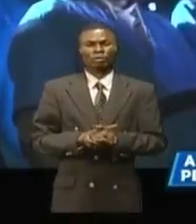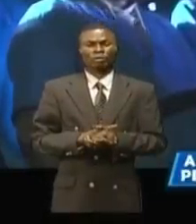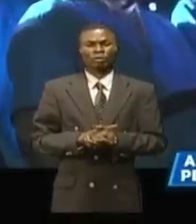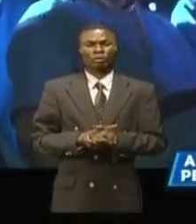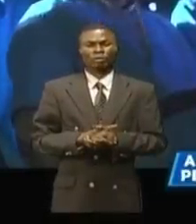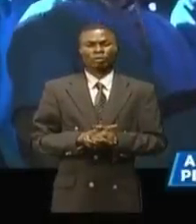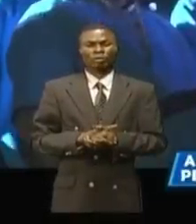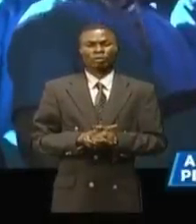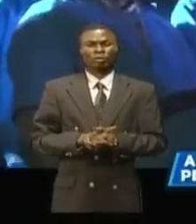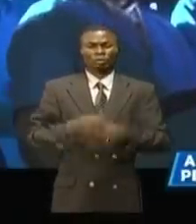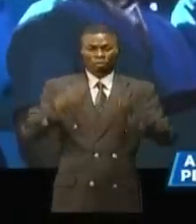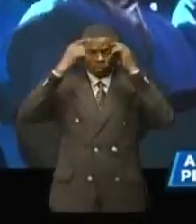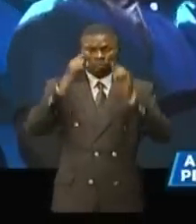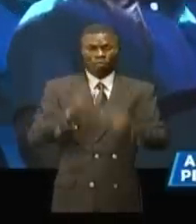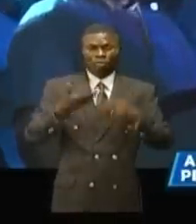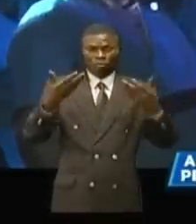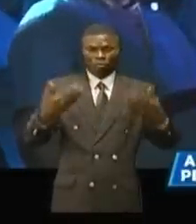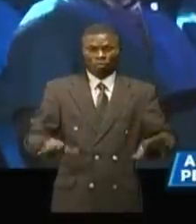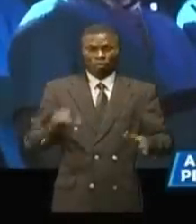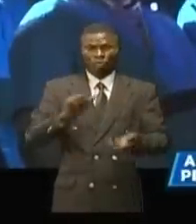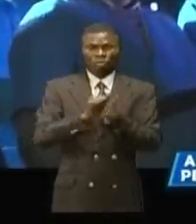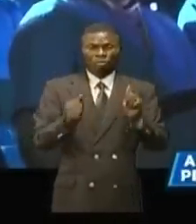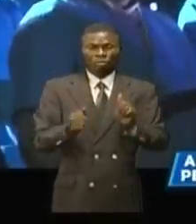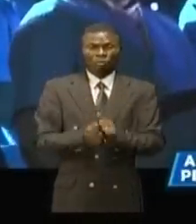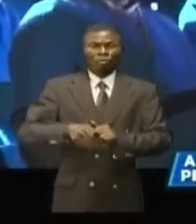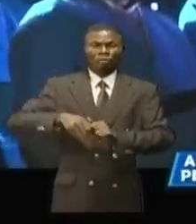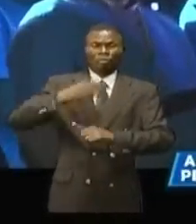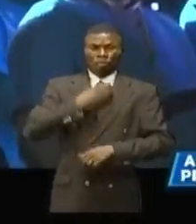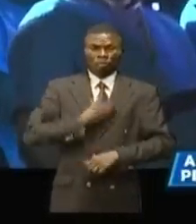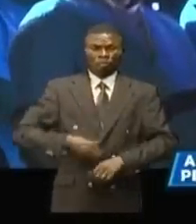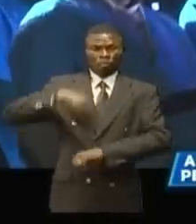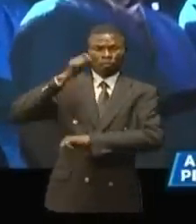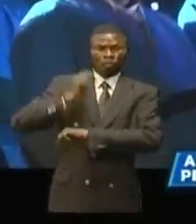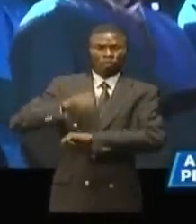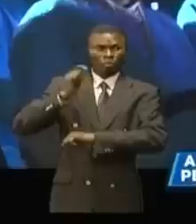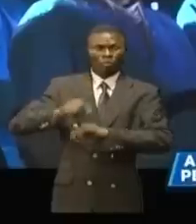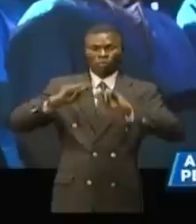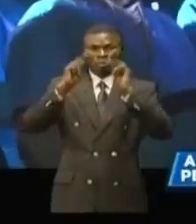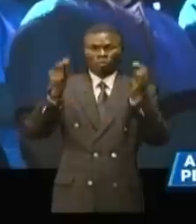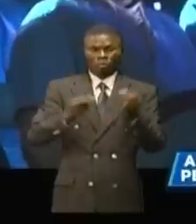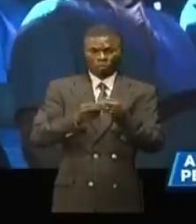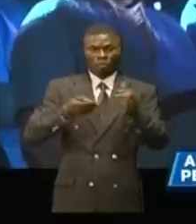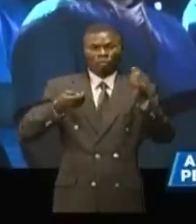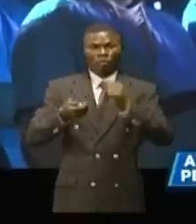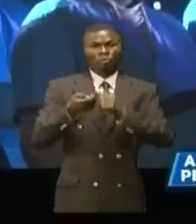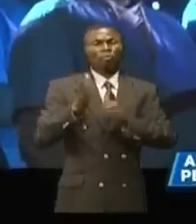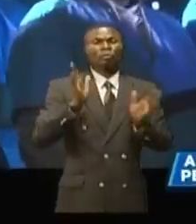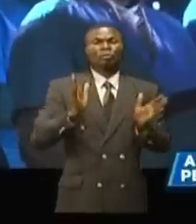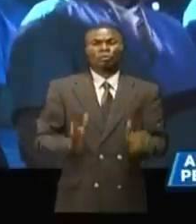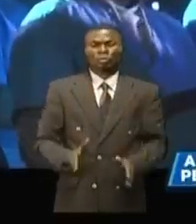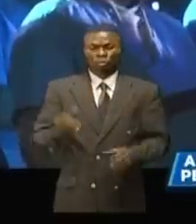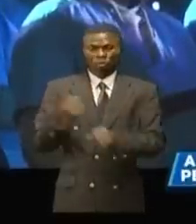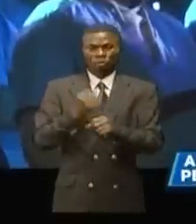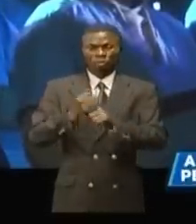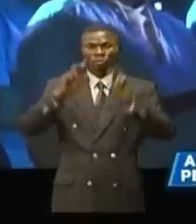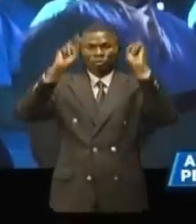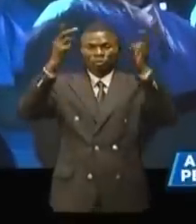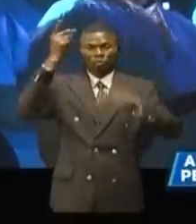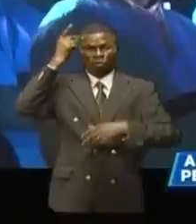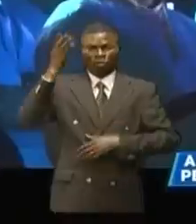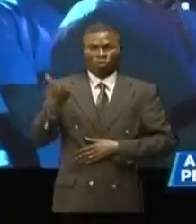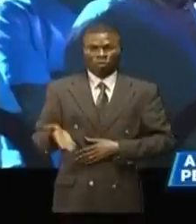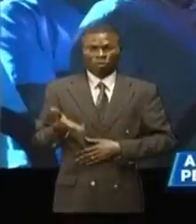Le verdict est tombé dans l'affaire qui opposait le ministère public à un groupe de kidnappeurs opérant dans la ville de